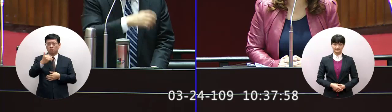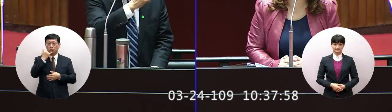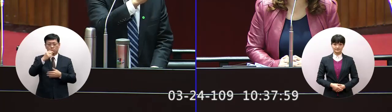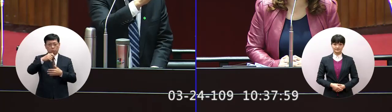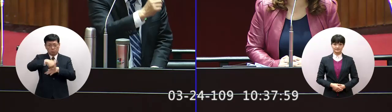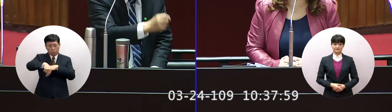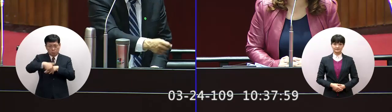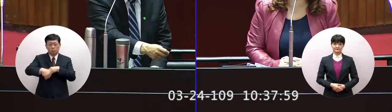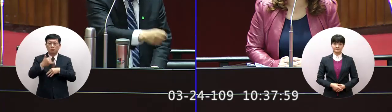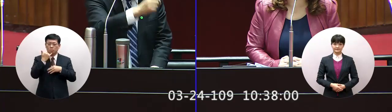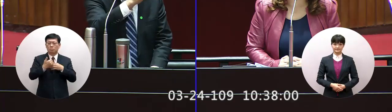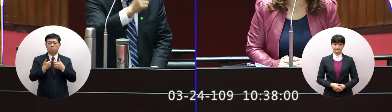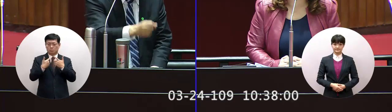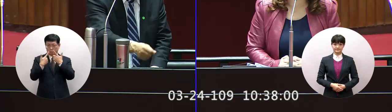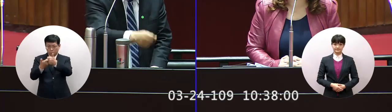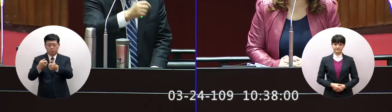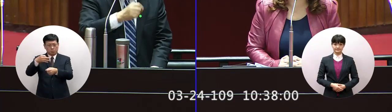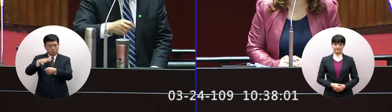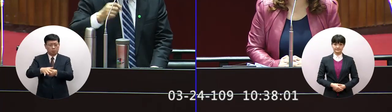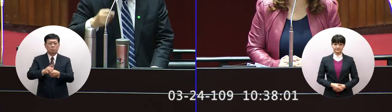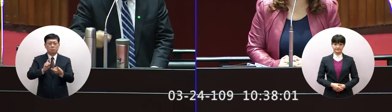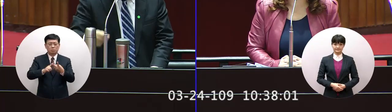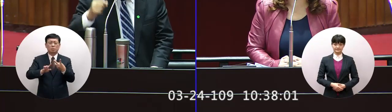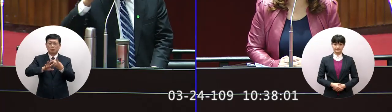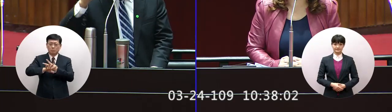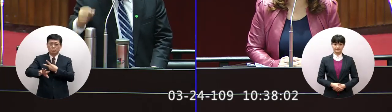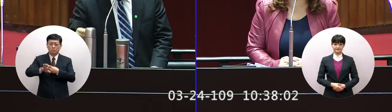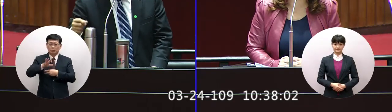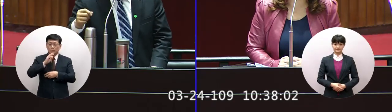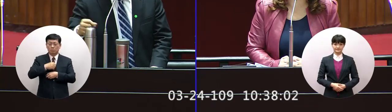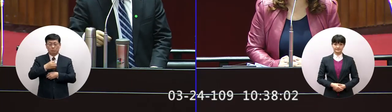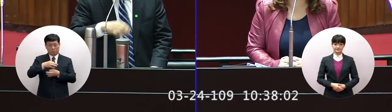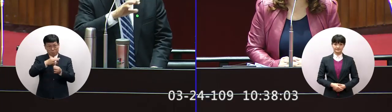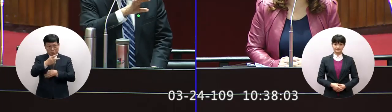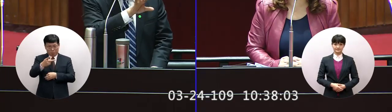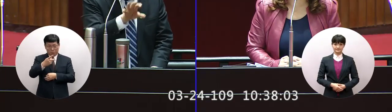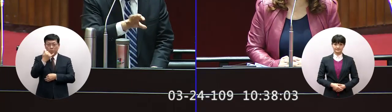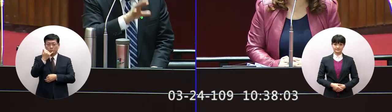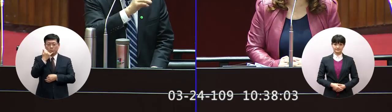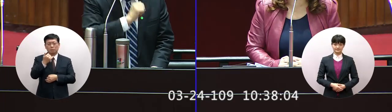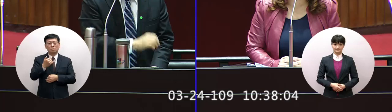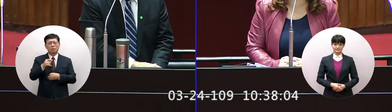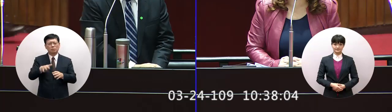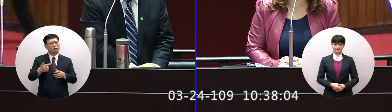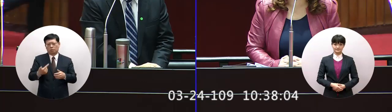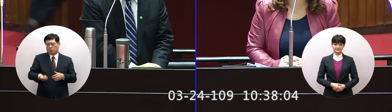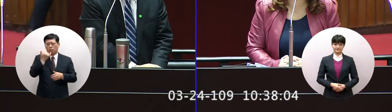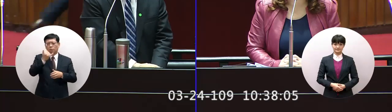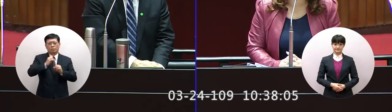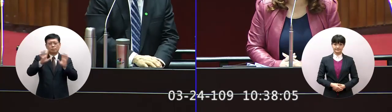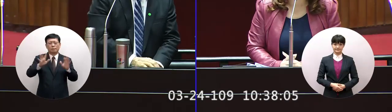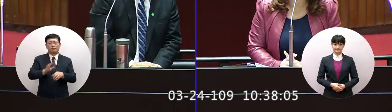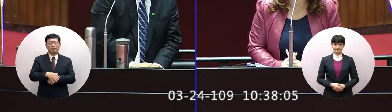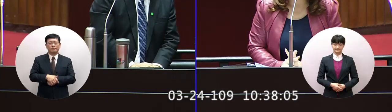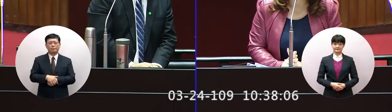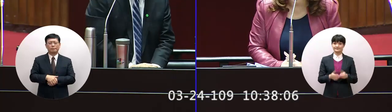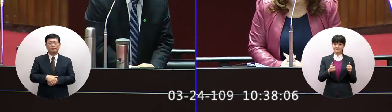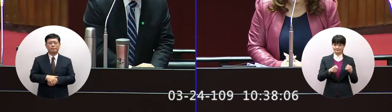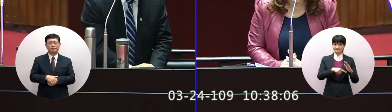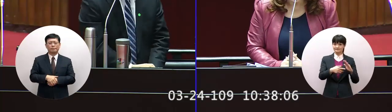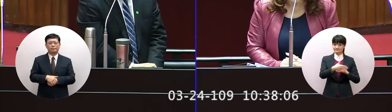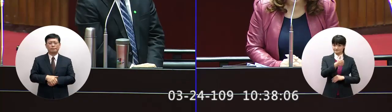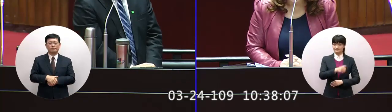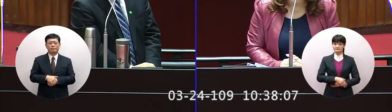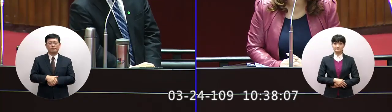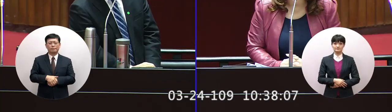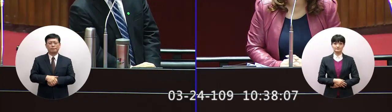规划，要给相关的补助或者相关的经费怎么样。 这些很快就会宣布。 好，谢谢院